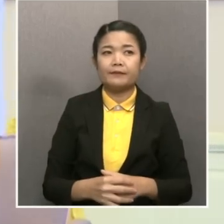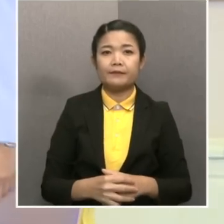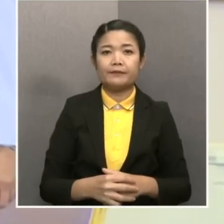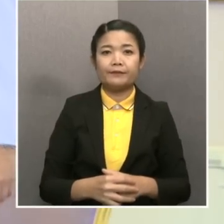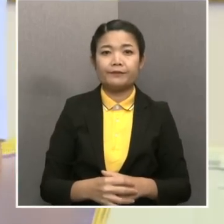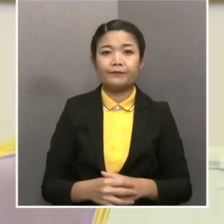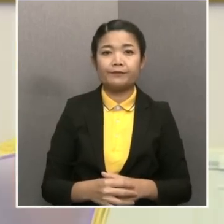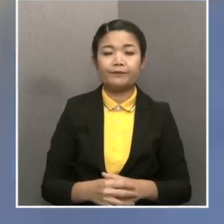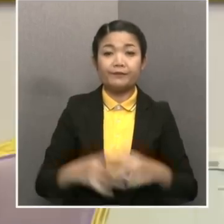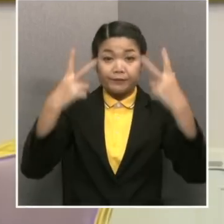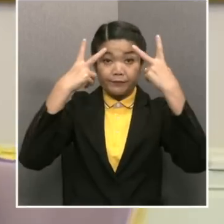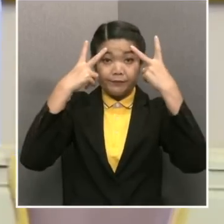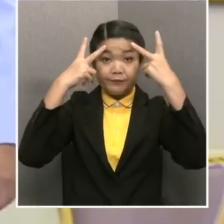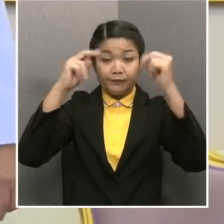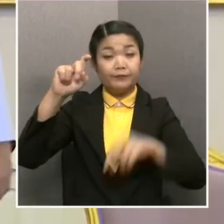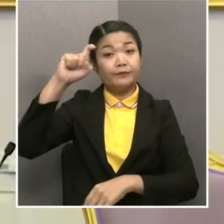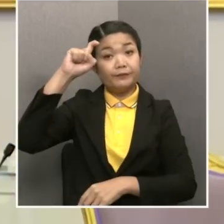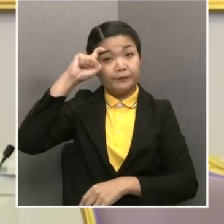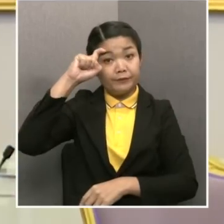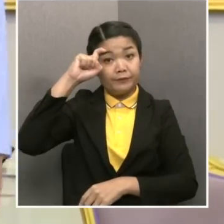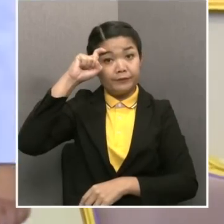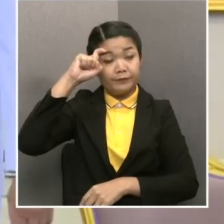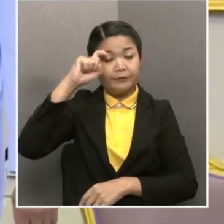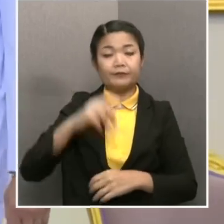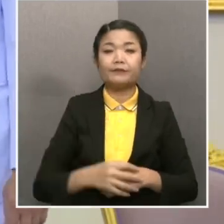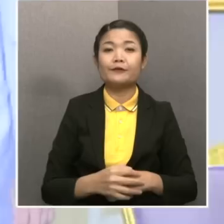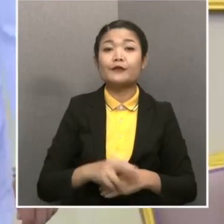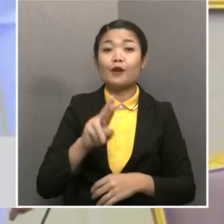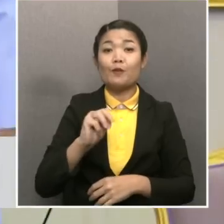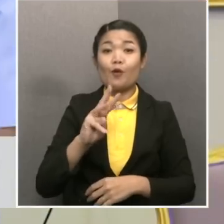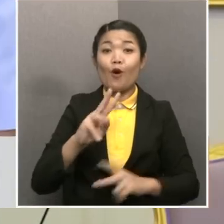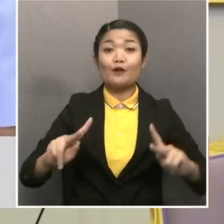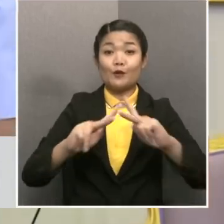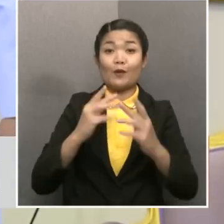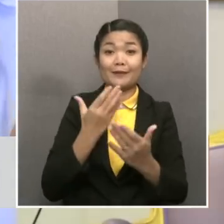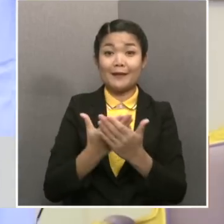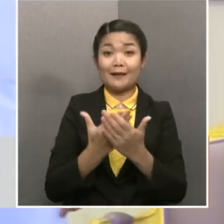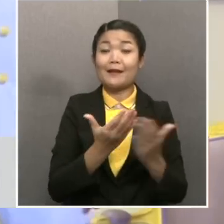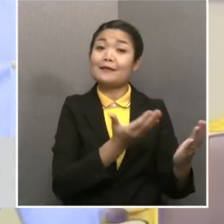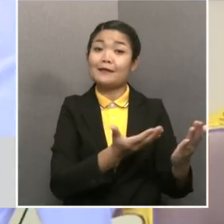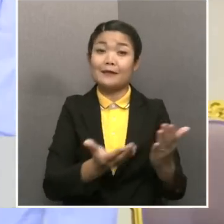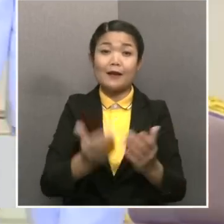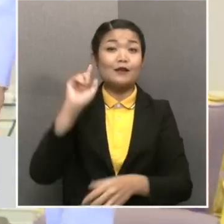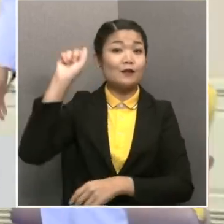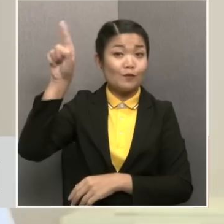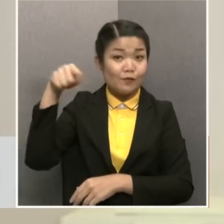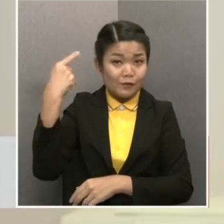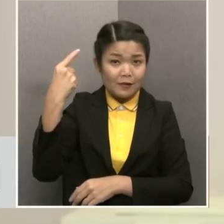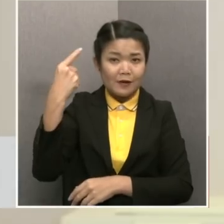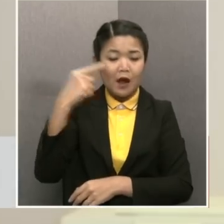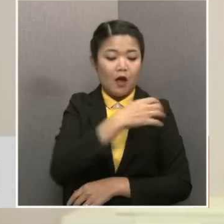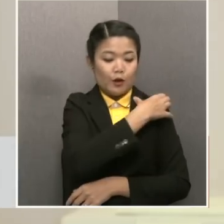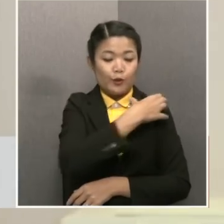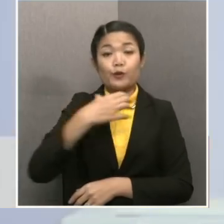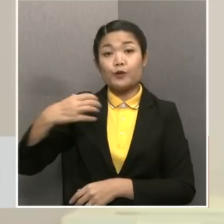นายเศรษฐาทวีสินนายกรัฐมนตรีและรัฐมนตรีว่าการกระทรวงการคลังได้เชิญนางสาวออรนาซากิฟเอกอัครราช